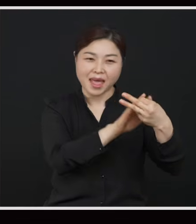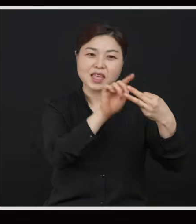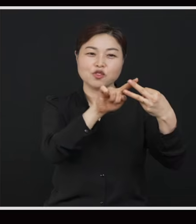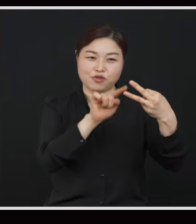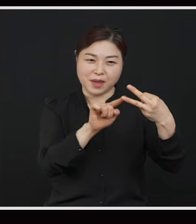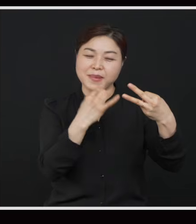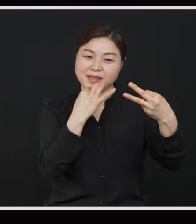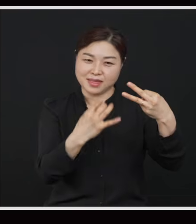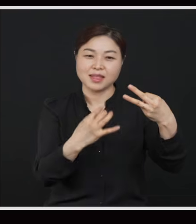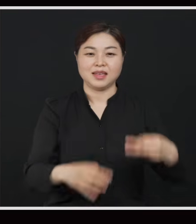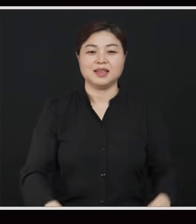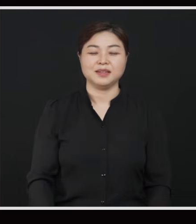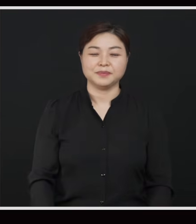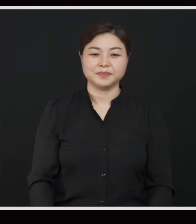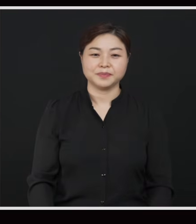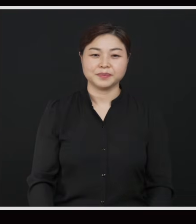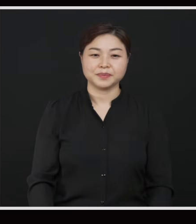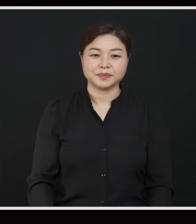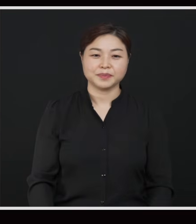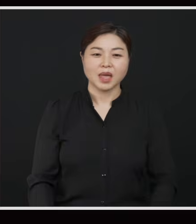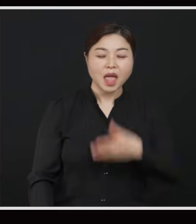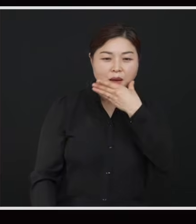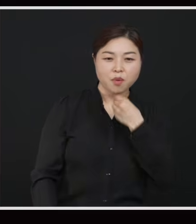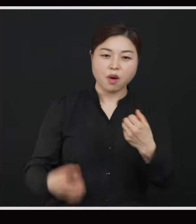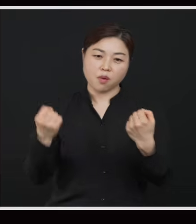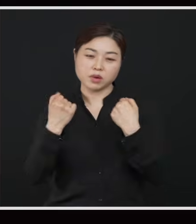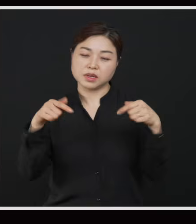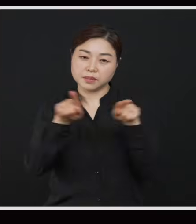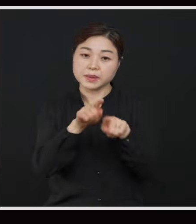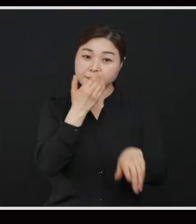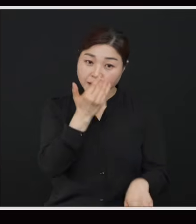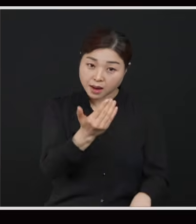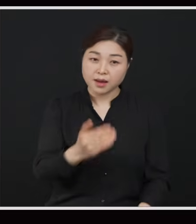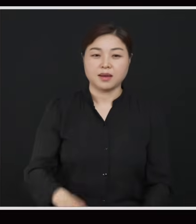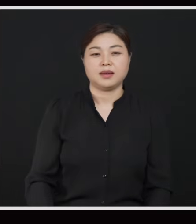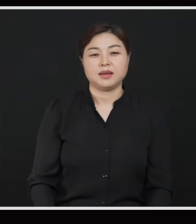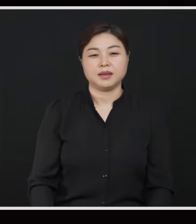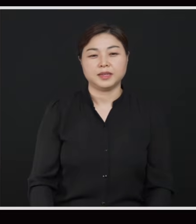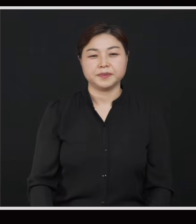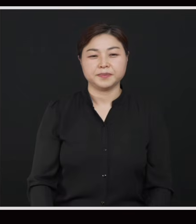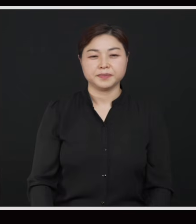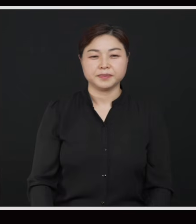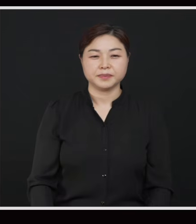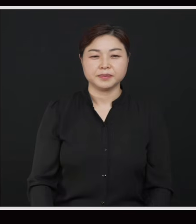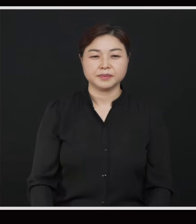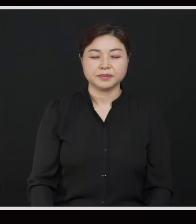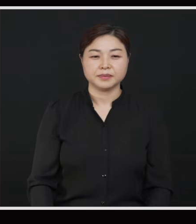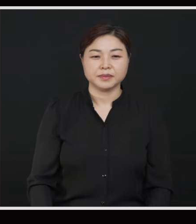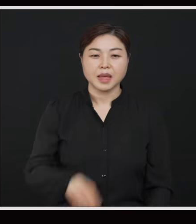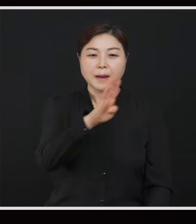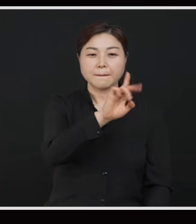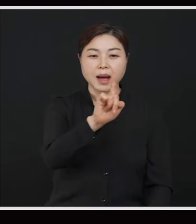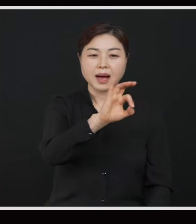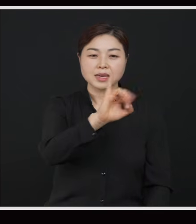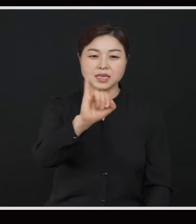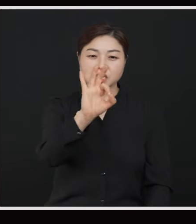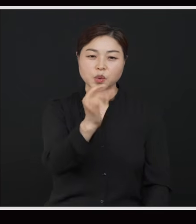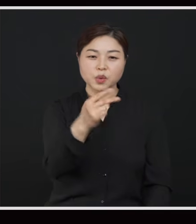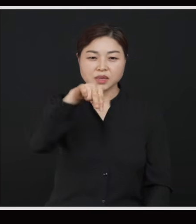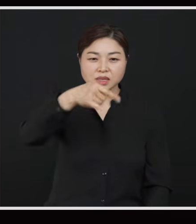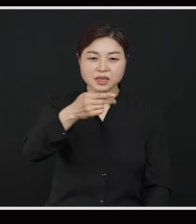왔습니다. 자, 그러면은 행복과 건강은 공존할 수 있는가? 아까 말씀드렸듯이